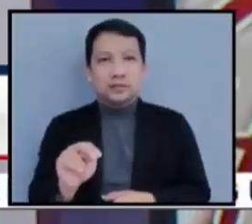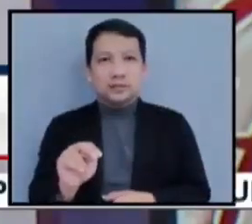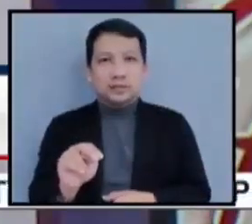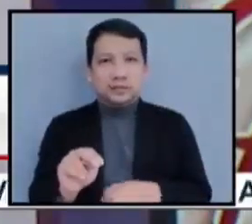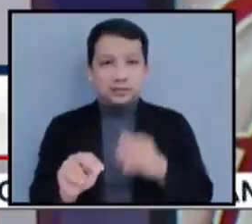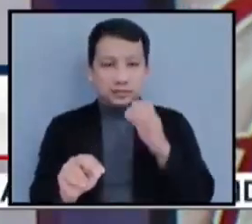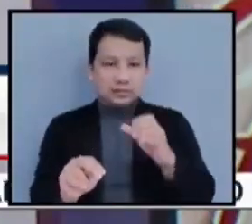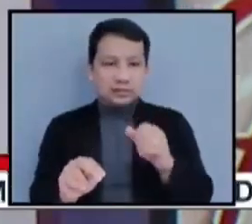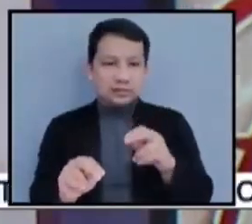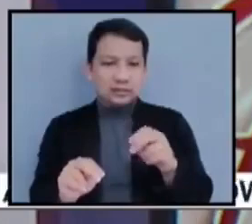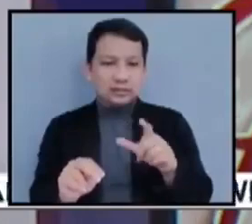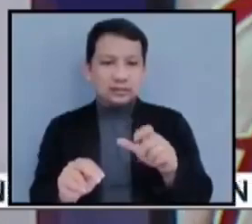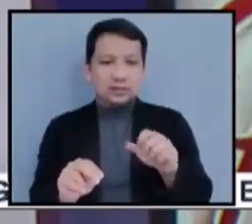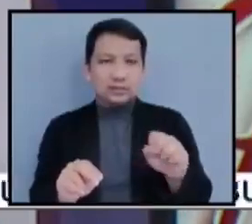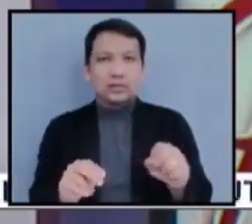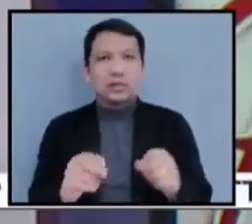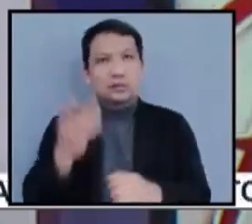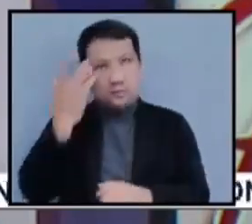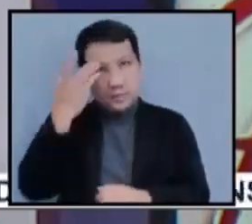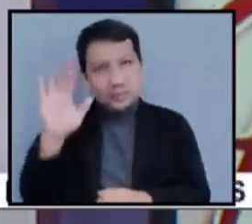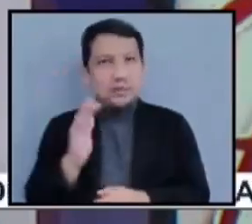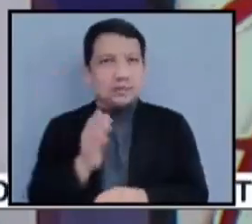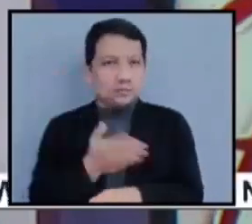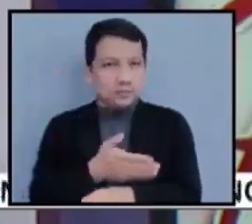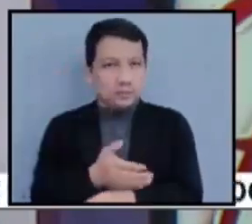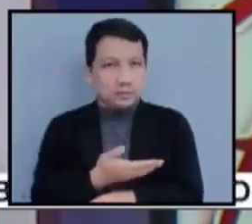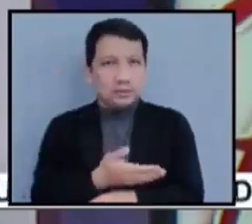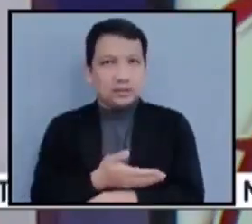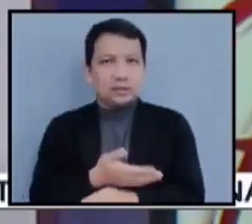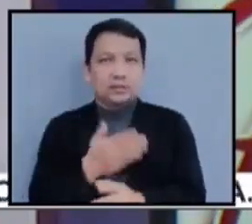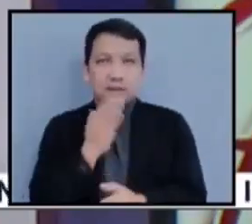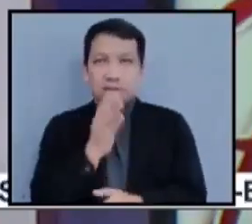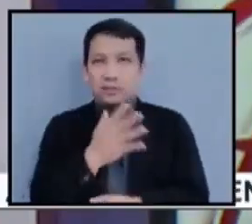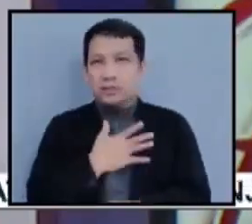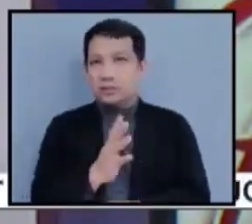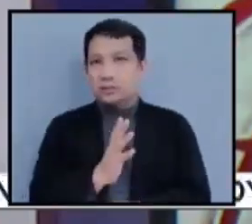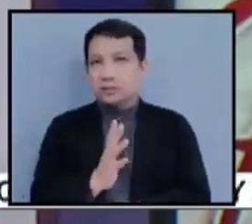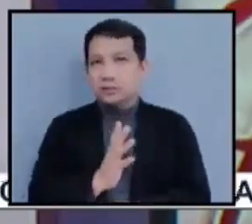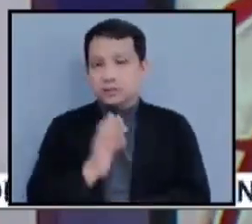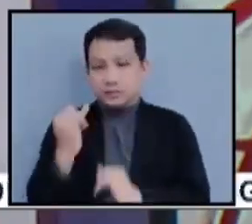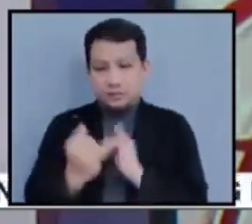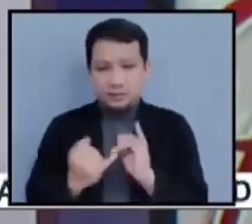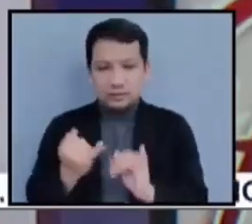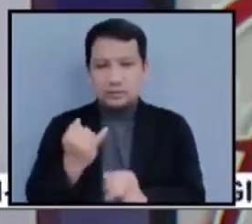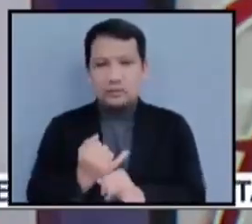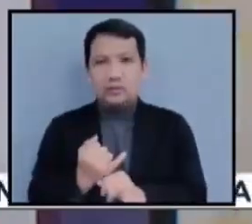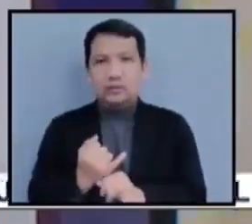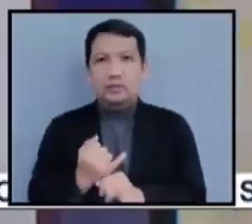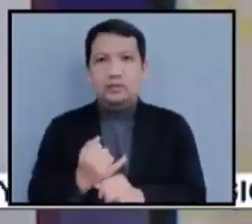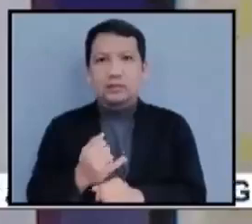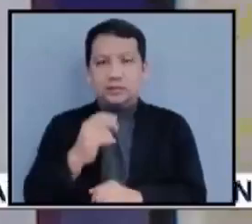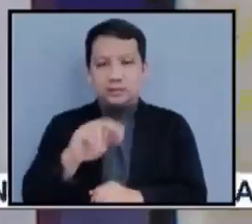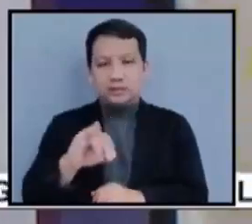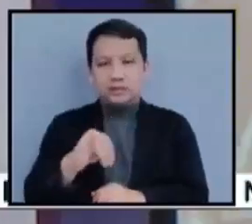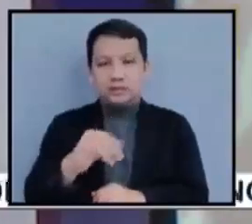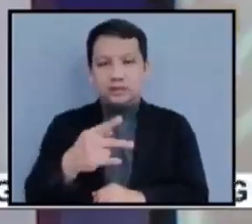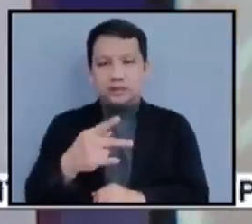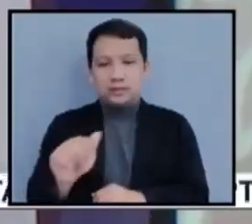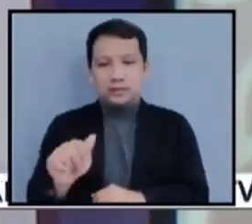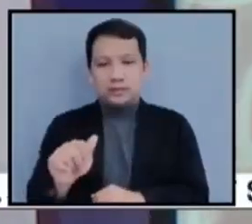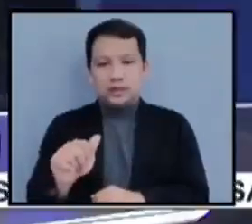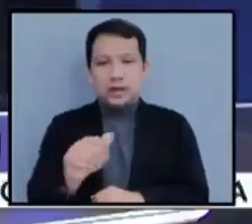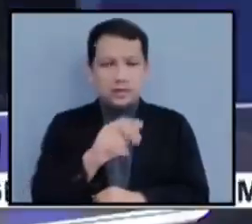magaling po siya kumanta and mabait din po siya. Sa international naman po, si Nicki po and Taylor Swift. Wow,